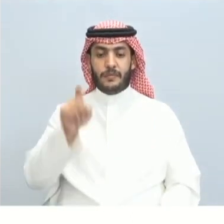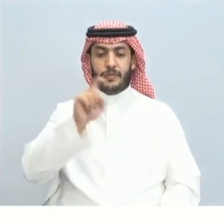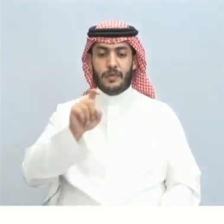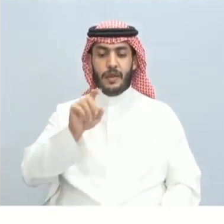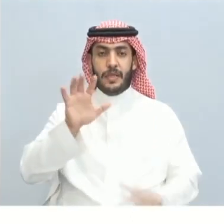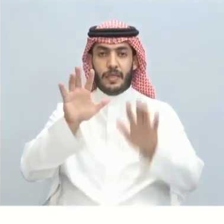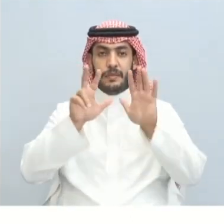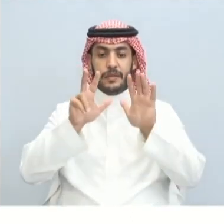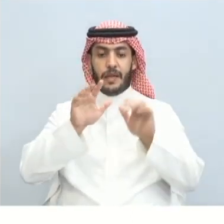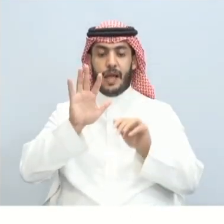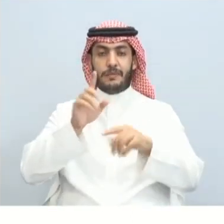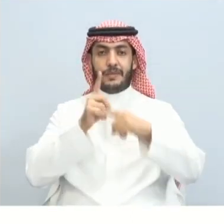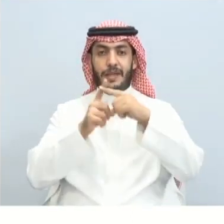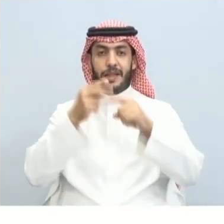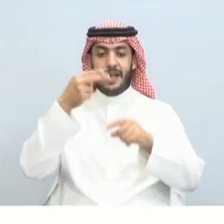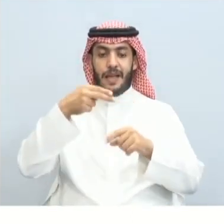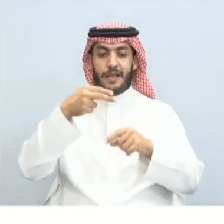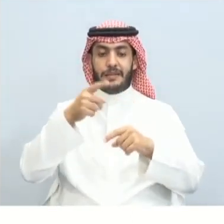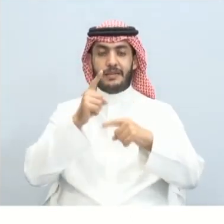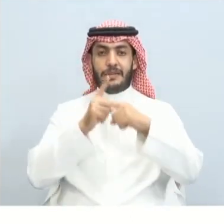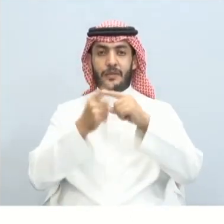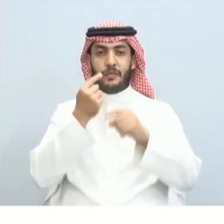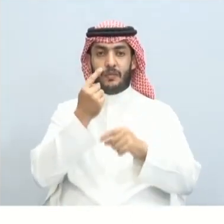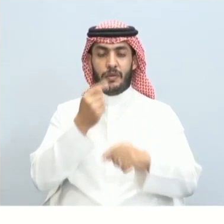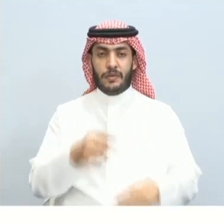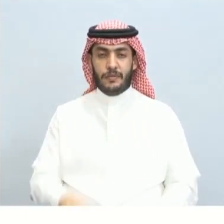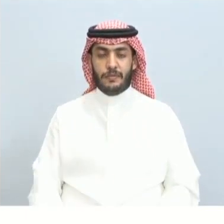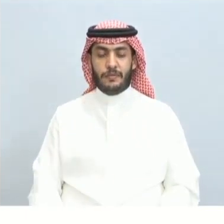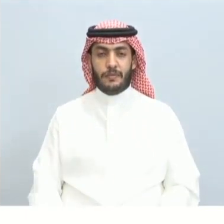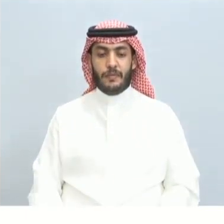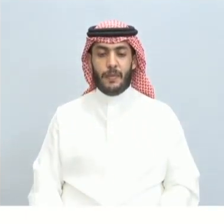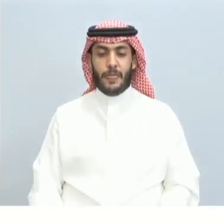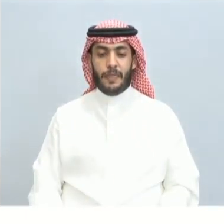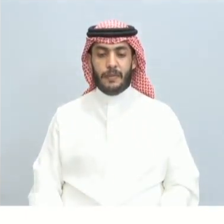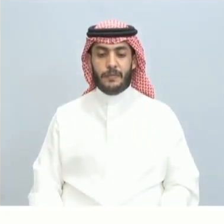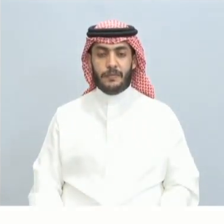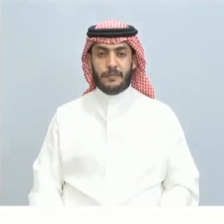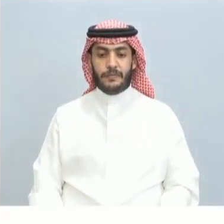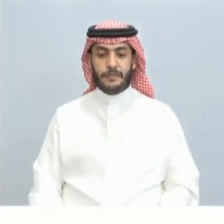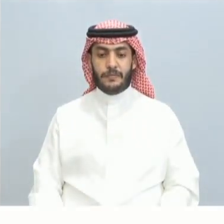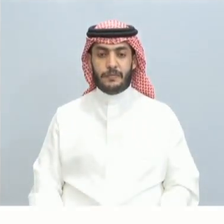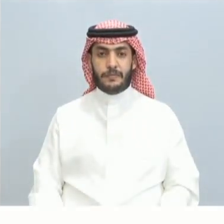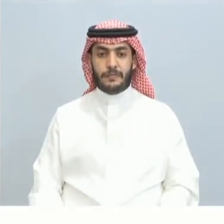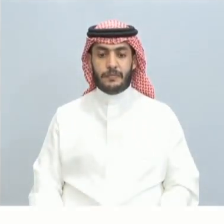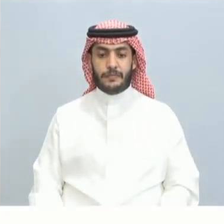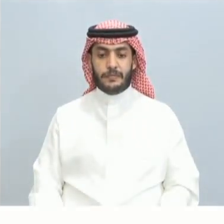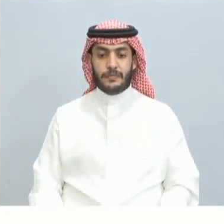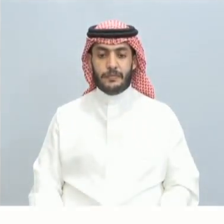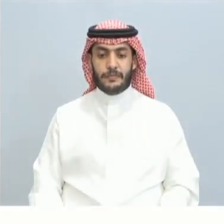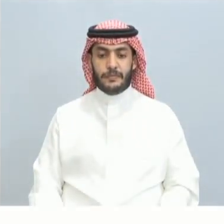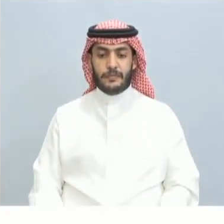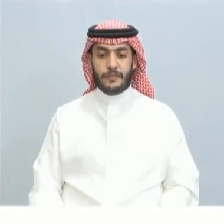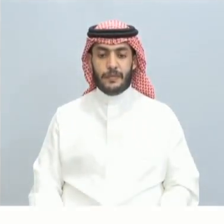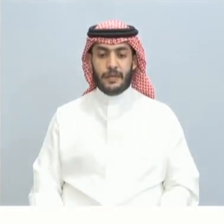السؤال الثامن عشر خمسه زائد عين زائدا واحد لاحظوا هنا القوس هنا